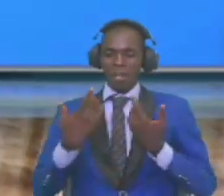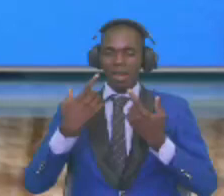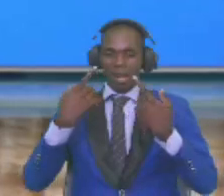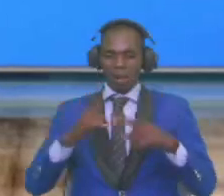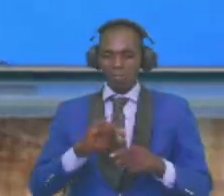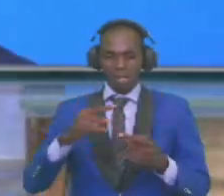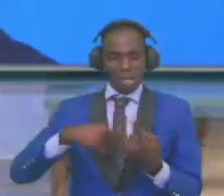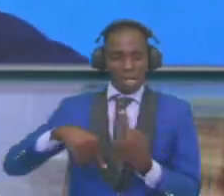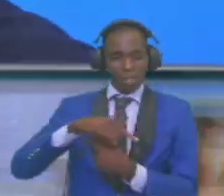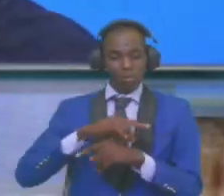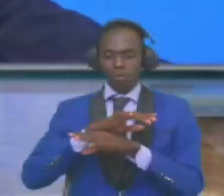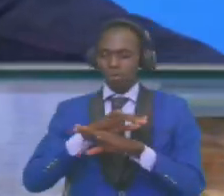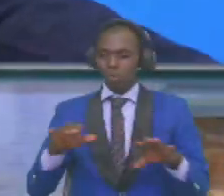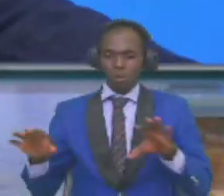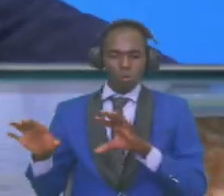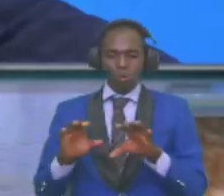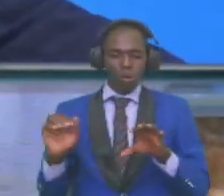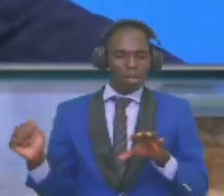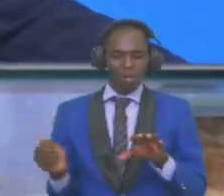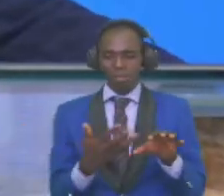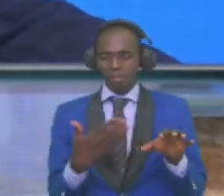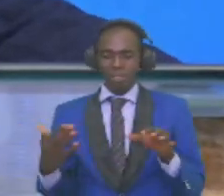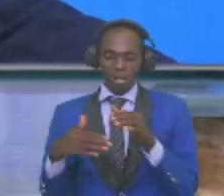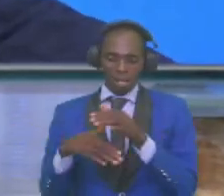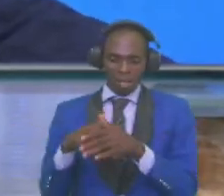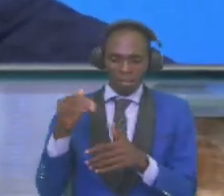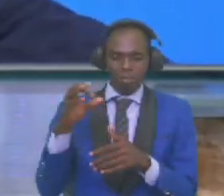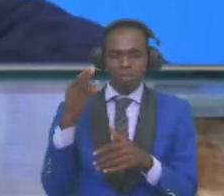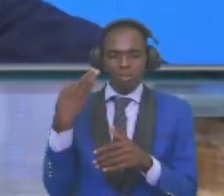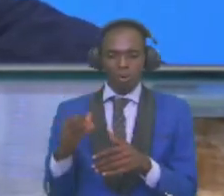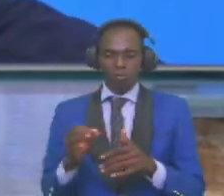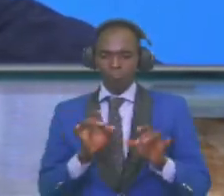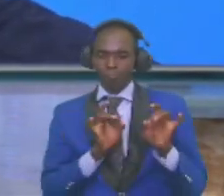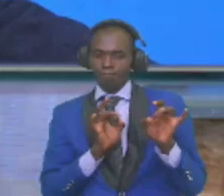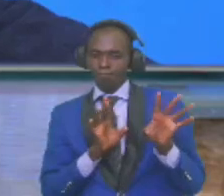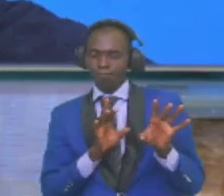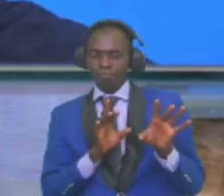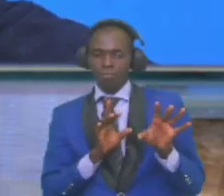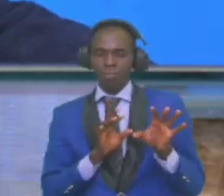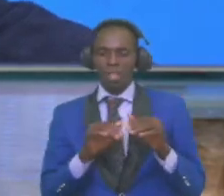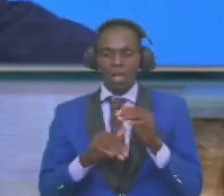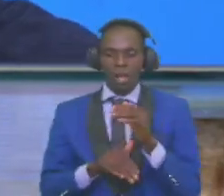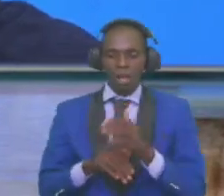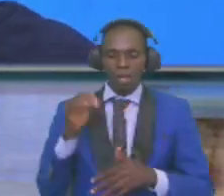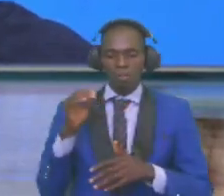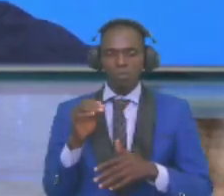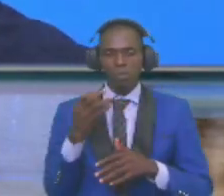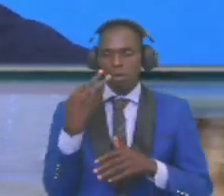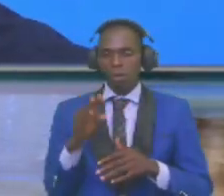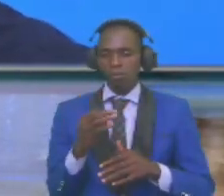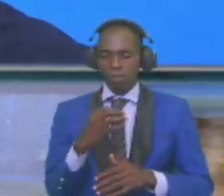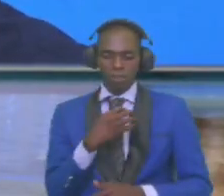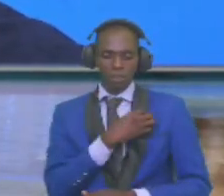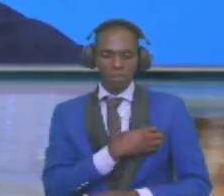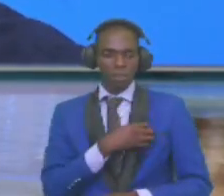à autour de toi fort bien faire qu'ils soient de la haine qu'ils soient